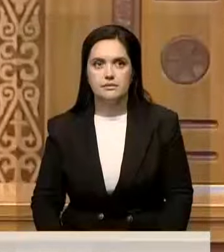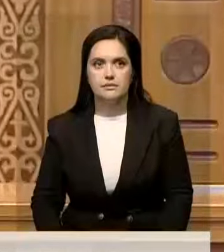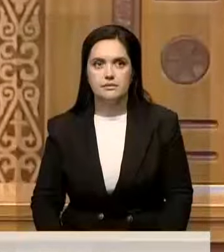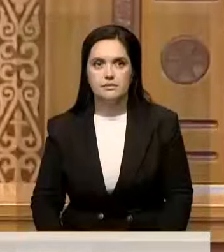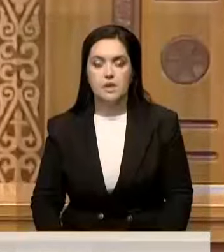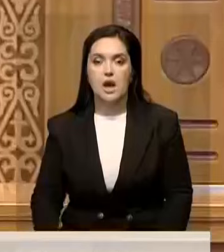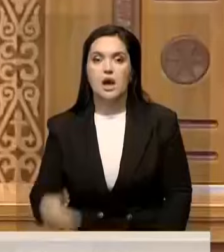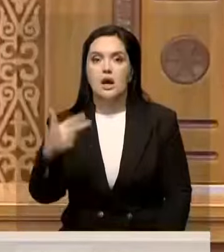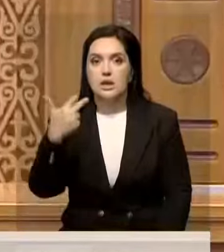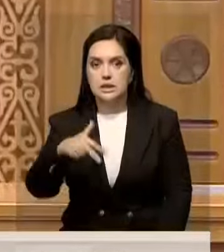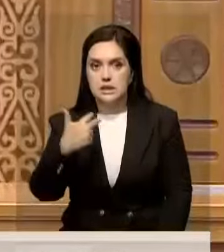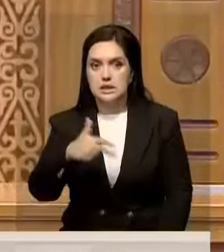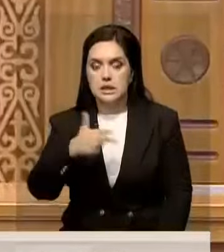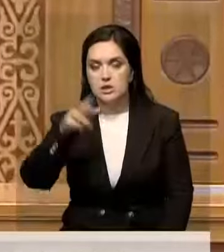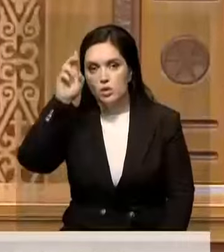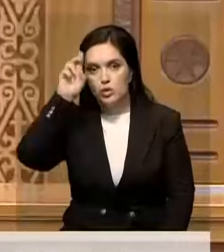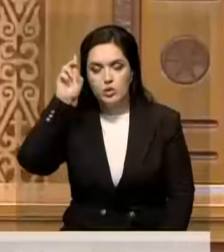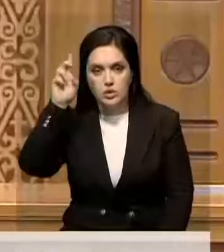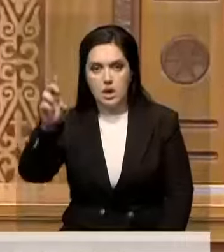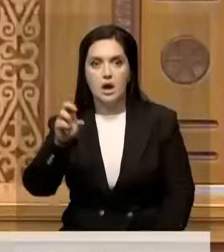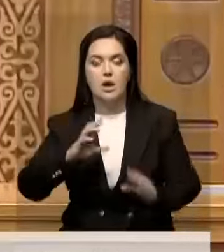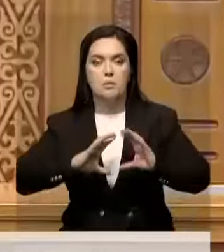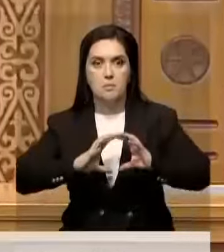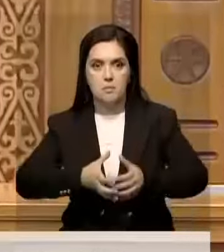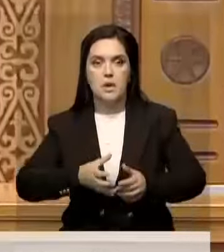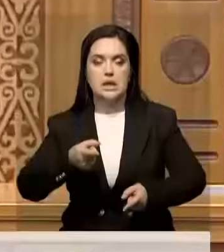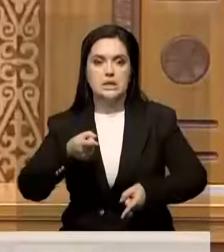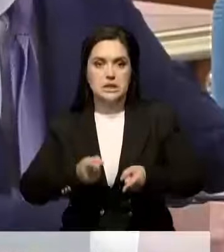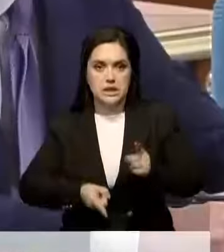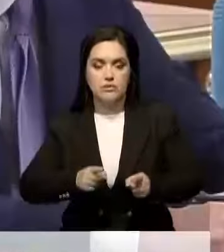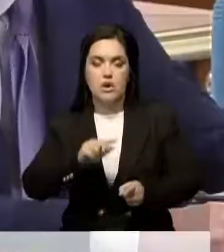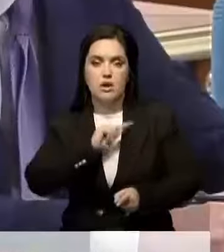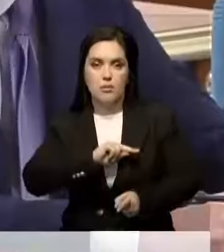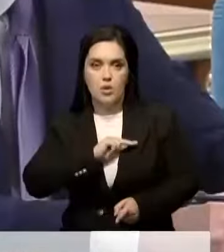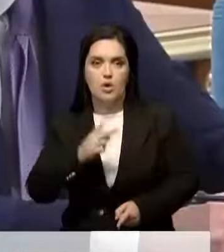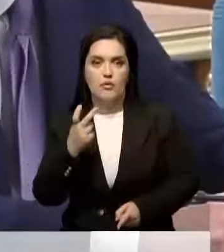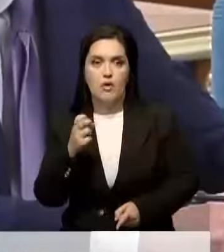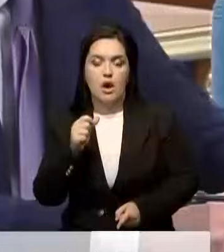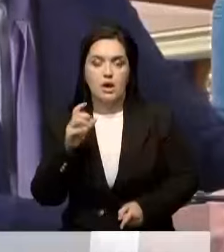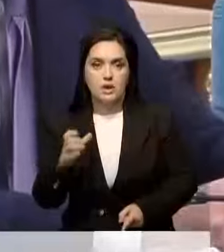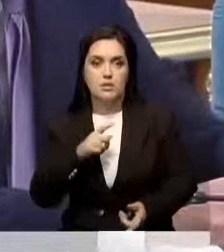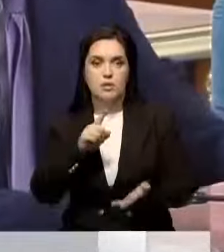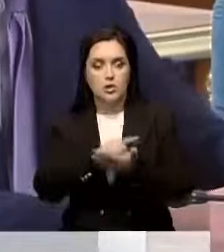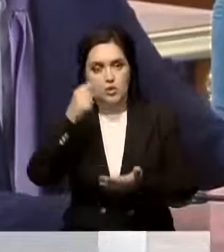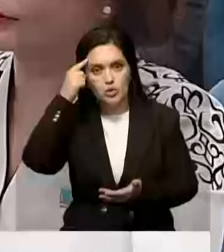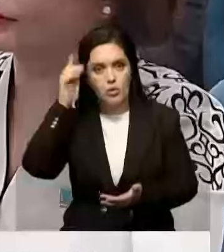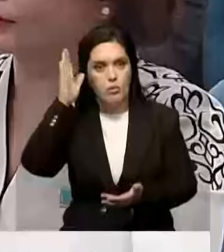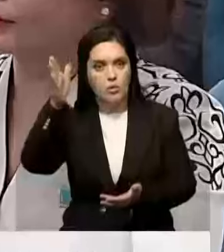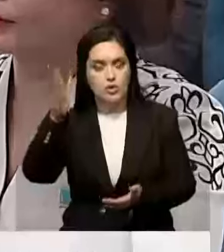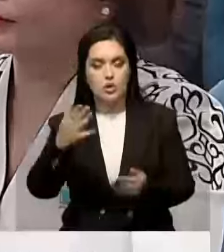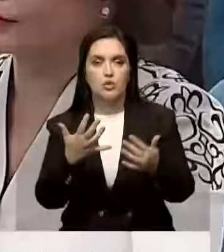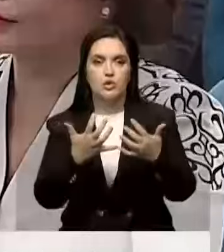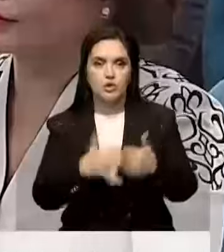В 30 развитых и развивающихся государствах действуют около 200 АЭС. Мы должны думать о будущем,